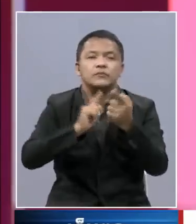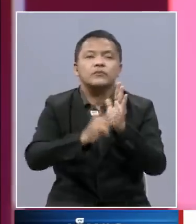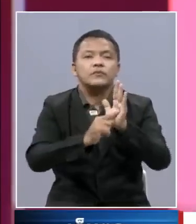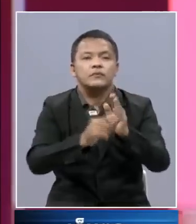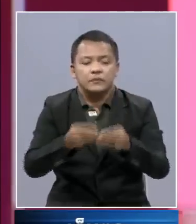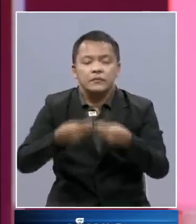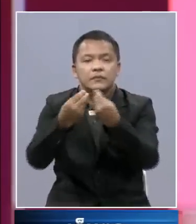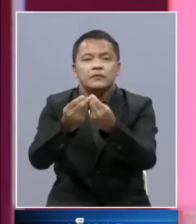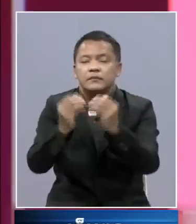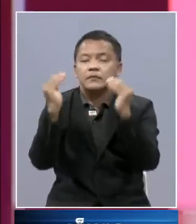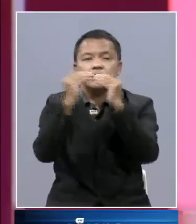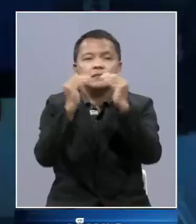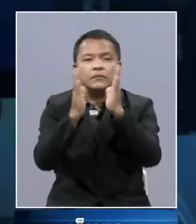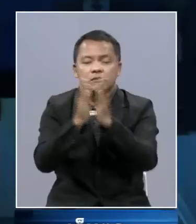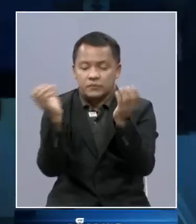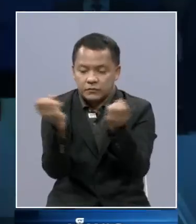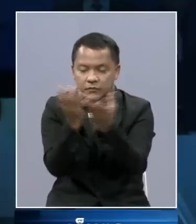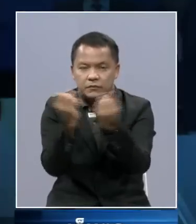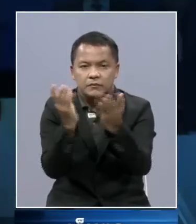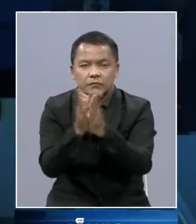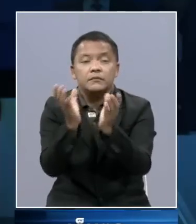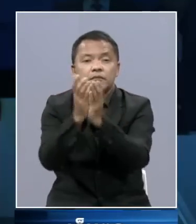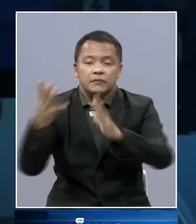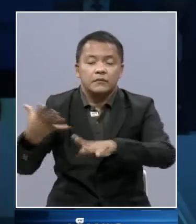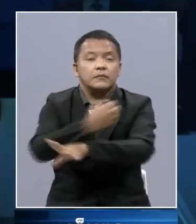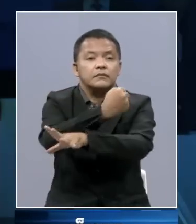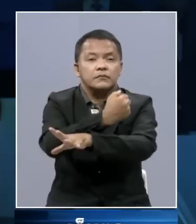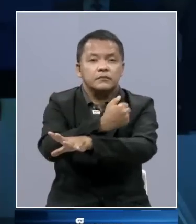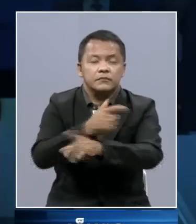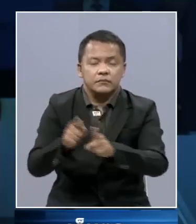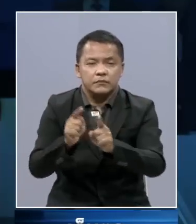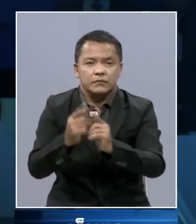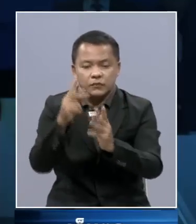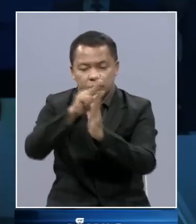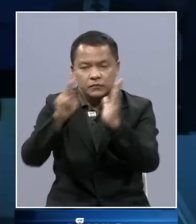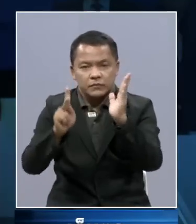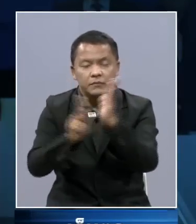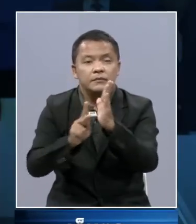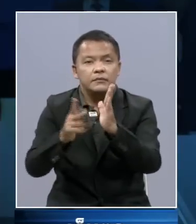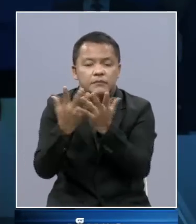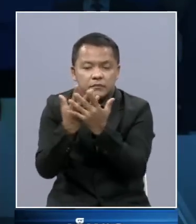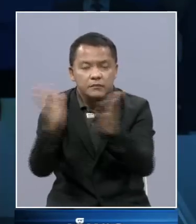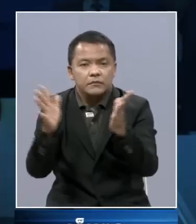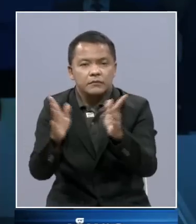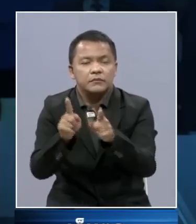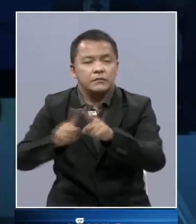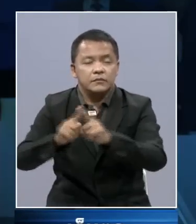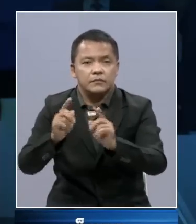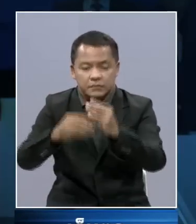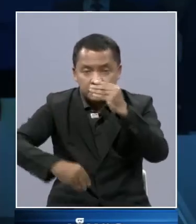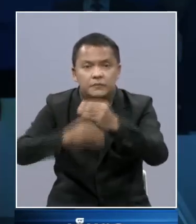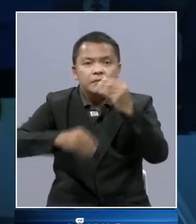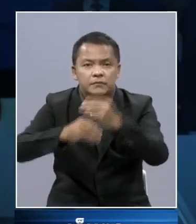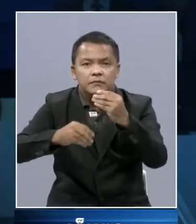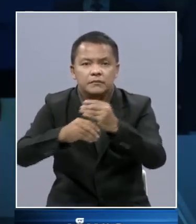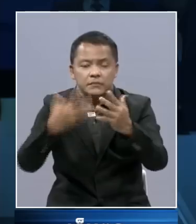การคืนความยุติธรรมผู้ได้รับผลกระทบจากการรัฐประหารนะฮะการออกกฎหมายนิรโทษกรรมเนื้อหาที่ถูกเพิ่มเติมเข้